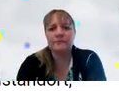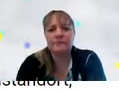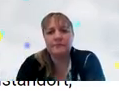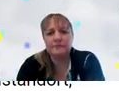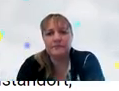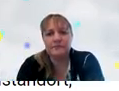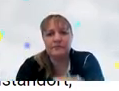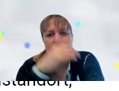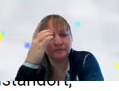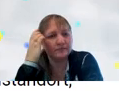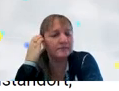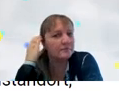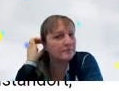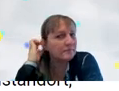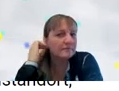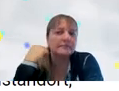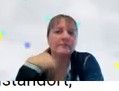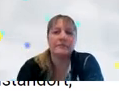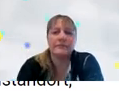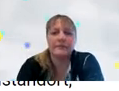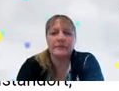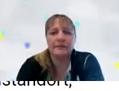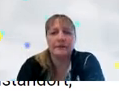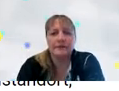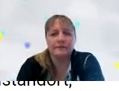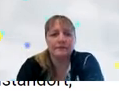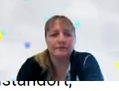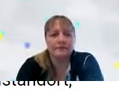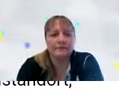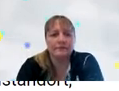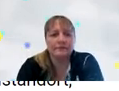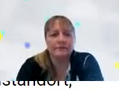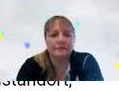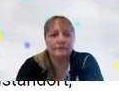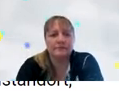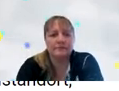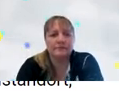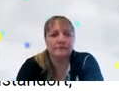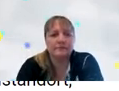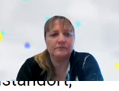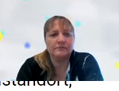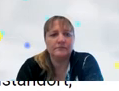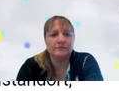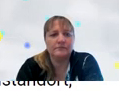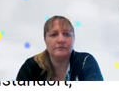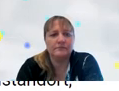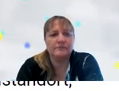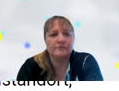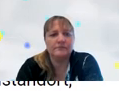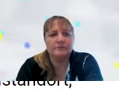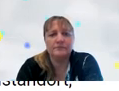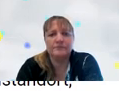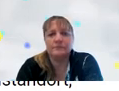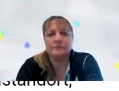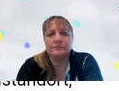eine fundierte ausbildung bei uns bei adm geben in dem bereich medienkompetenz aber auch